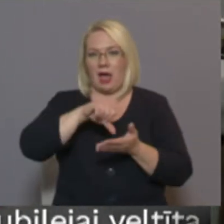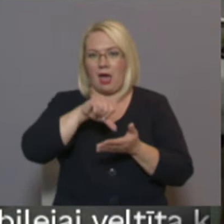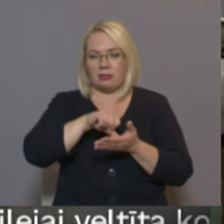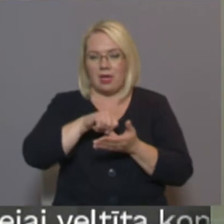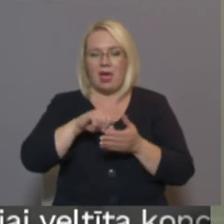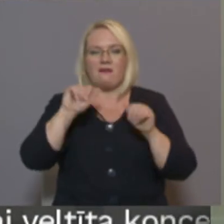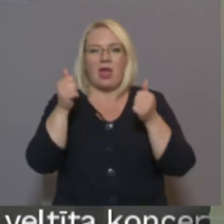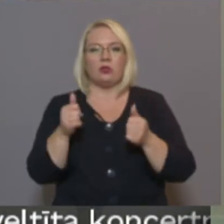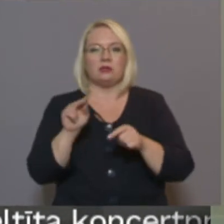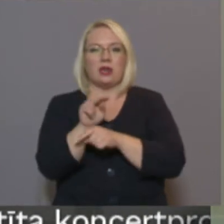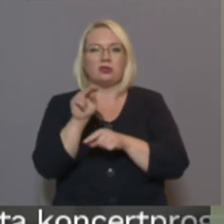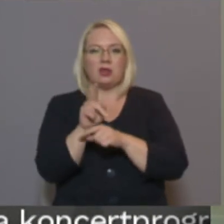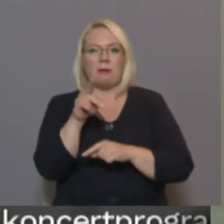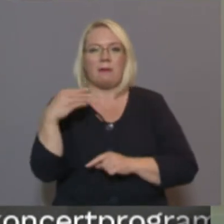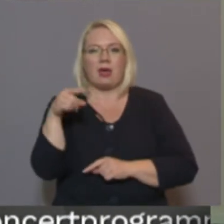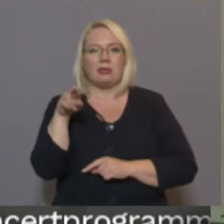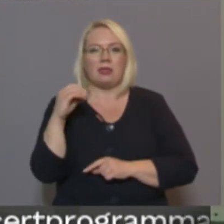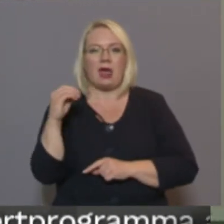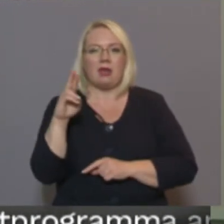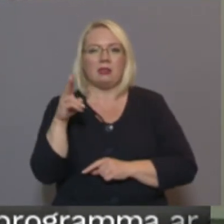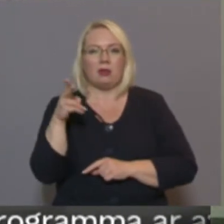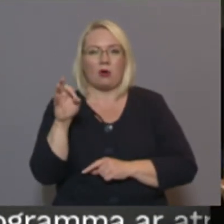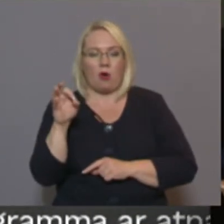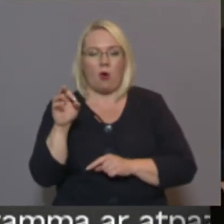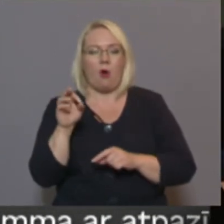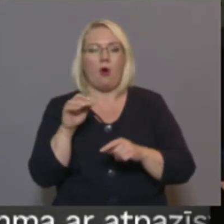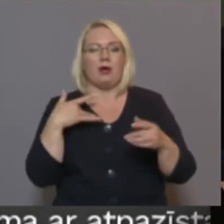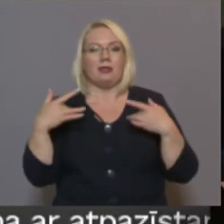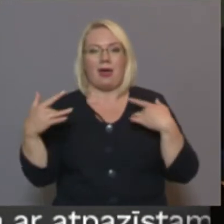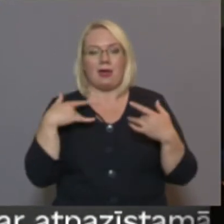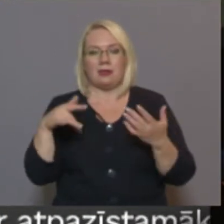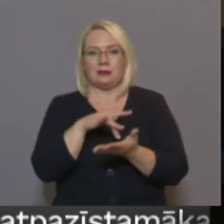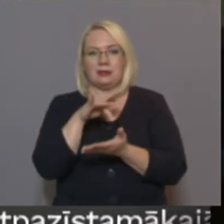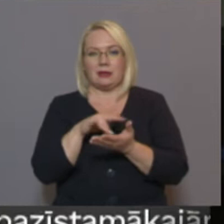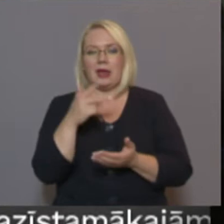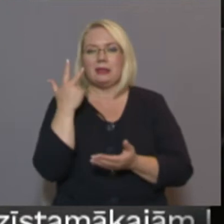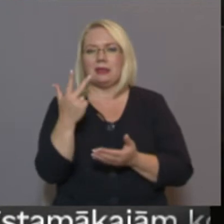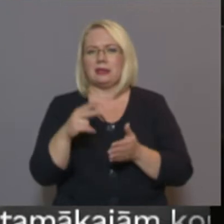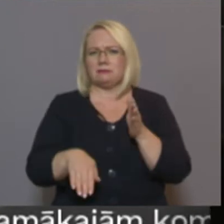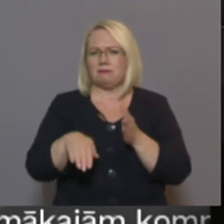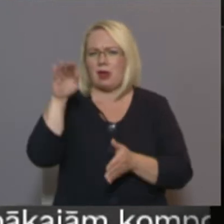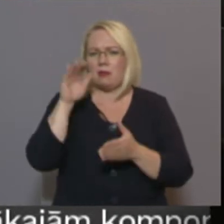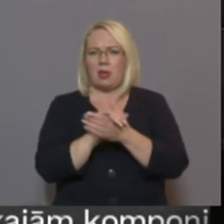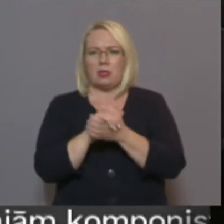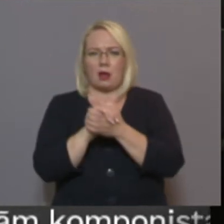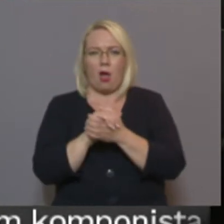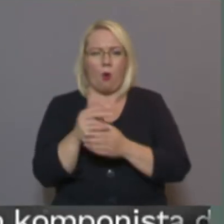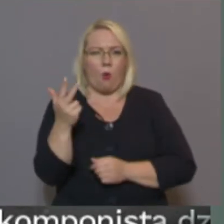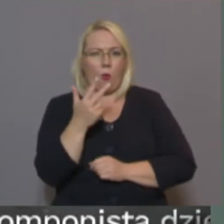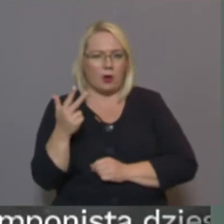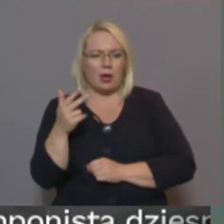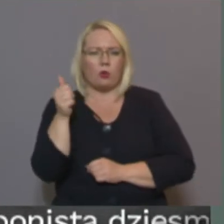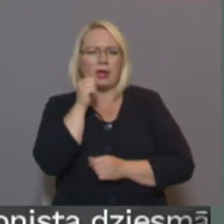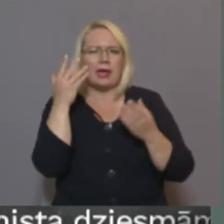veidojas režisors Dmitrijs Petrenko. Iestudējuma centrā ir trīs bērnības draugi – Kais, Junkers un Ņikita, kuru ikdienas